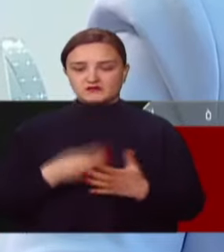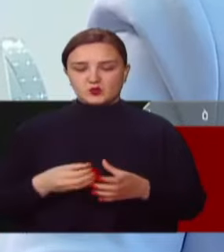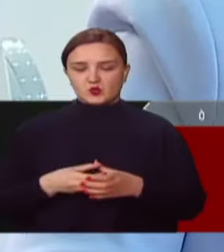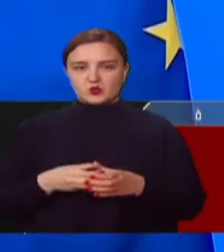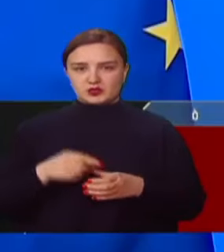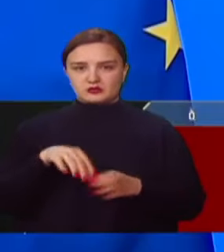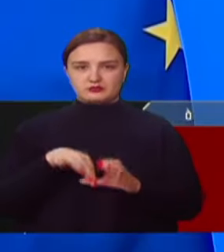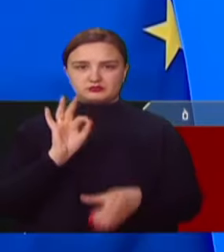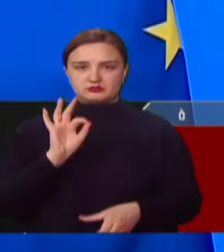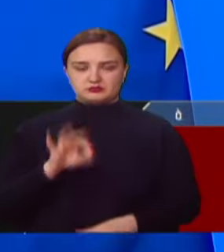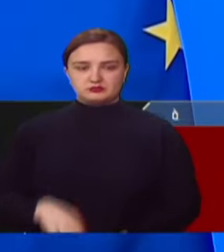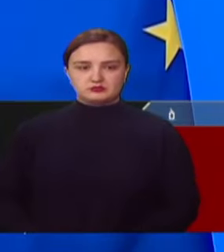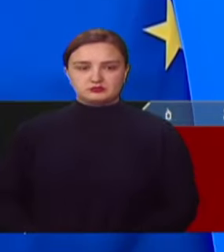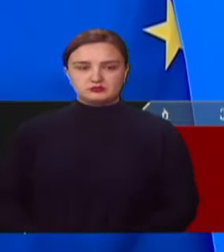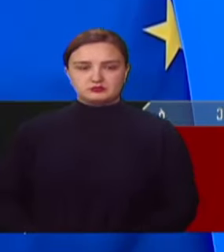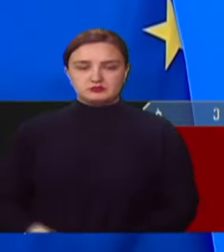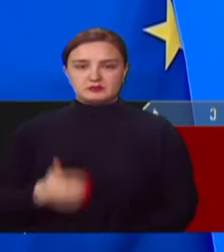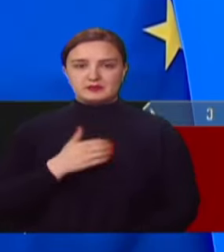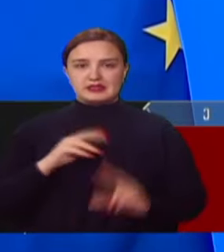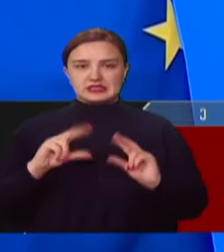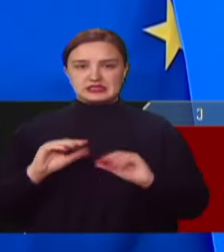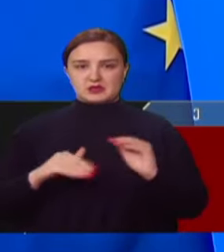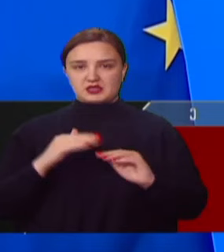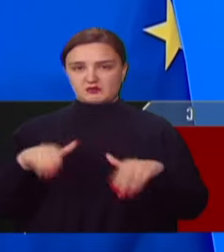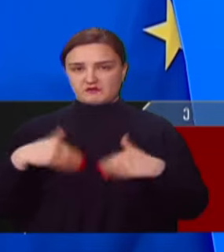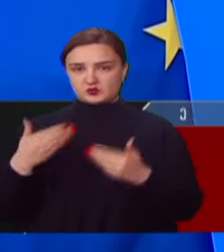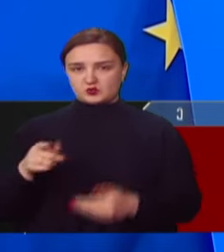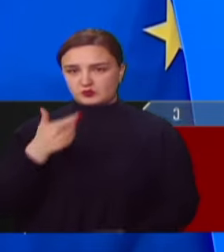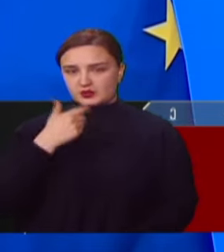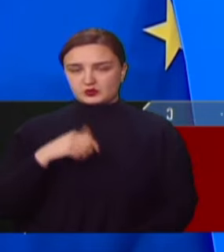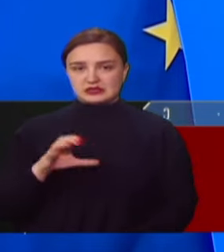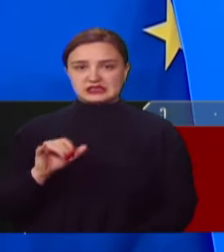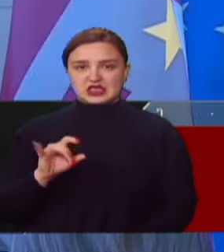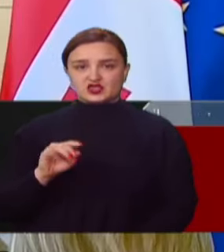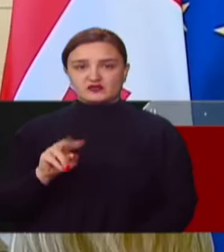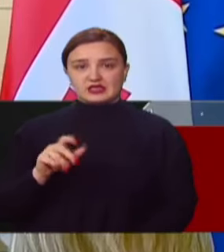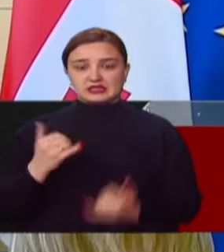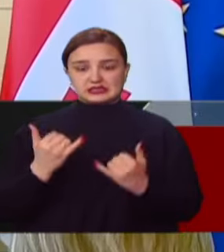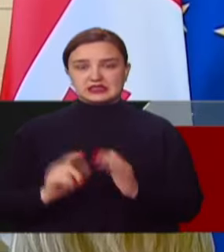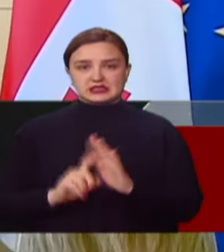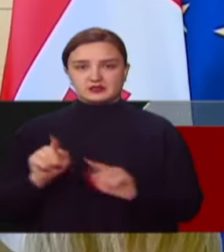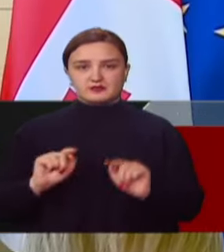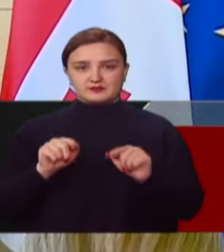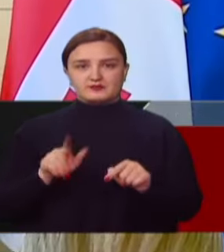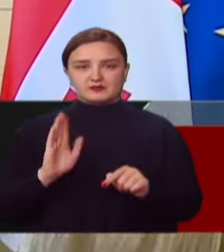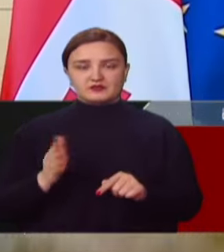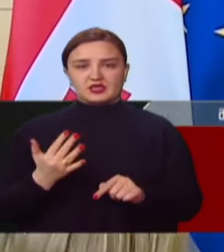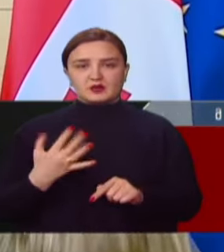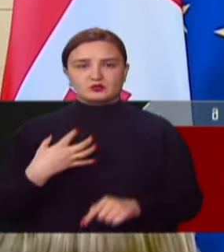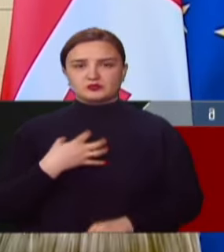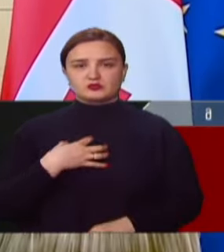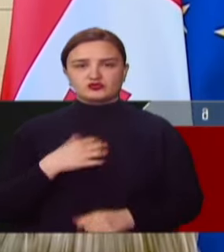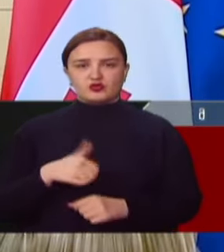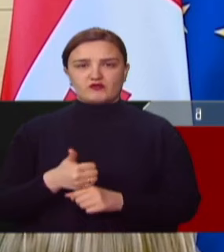წევრზე შეაჩერა. წარმატებები უსურვა ბატონ მიხეილ სარჯველაძეს, რომელიც დღიდან გაუძღვება რამდენიმე